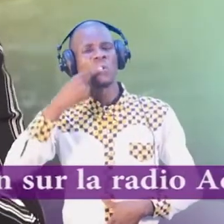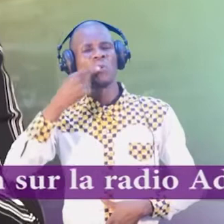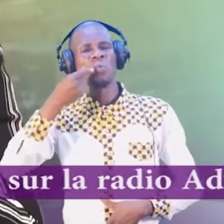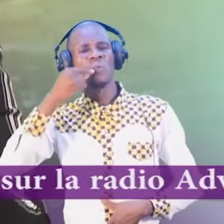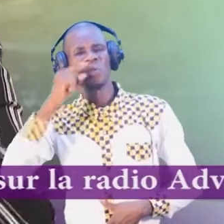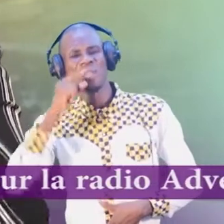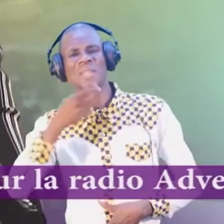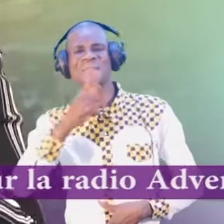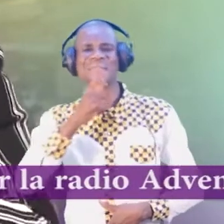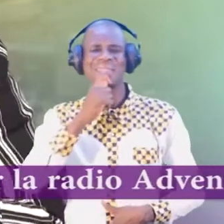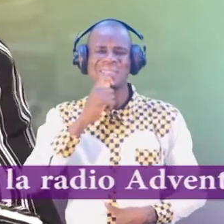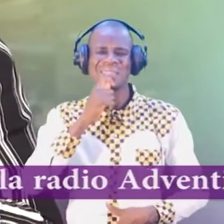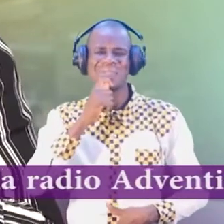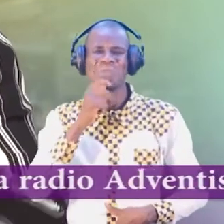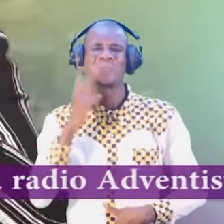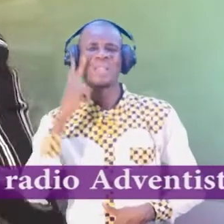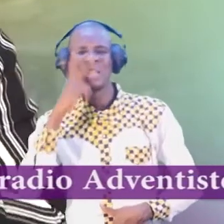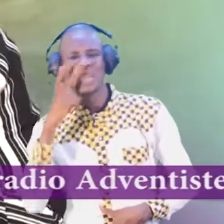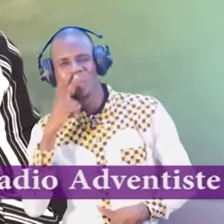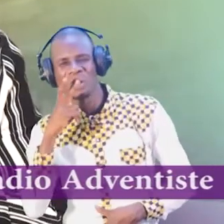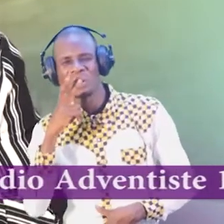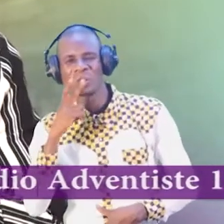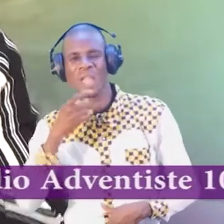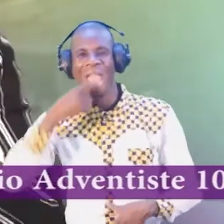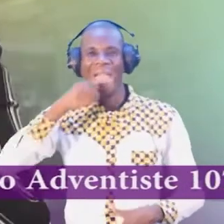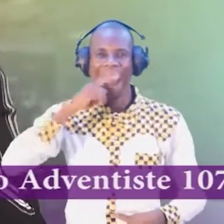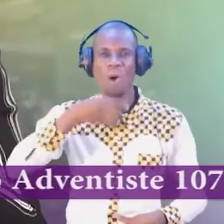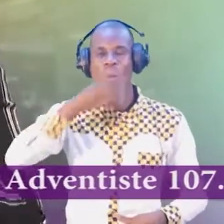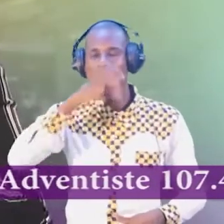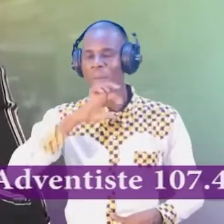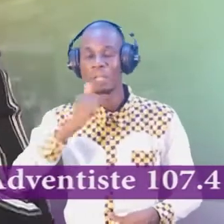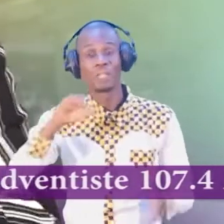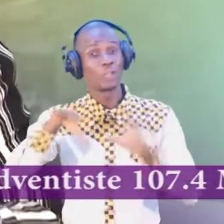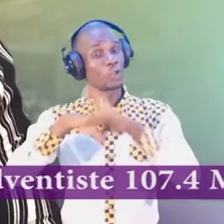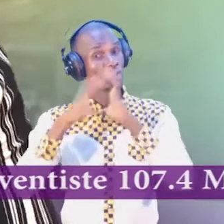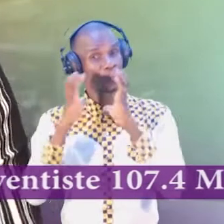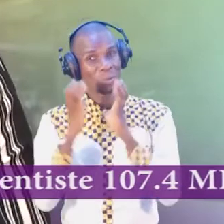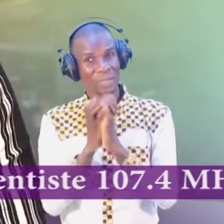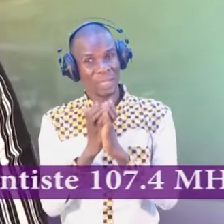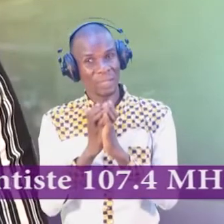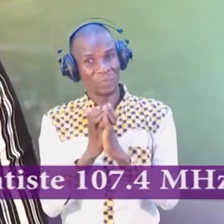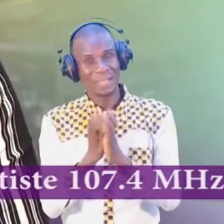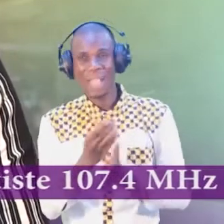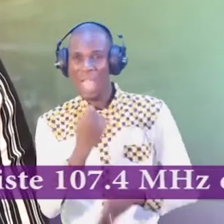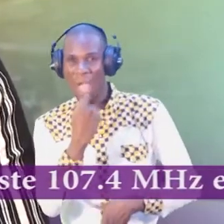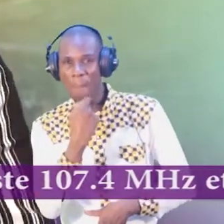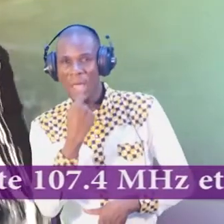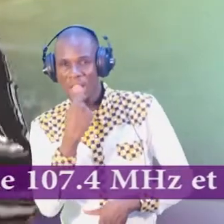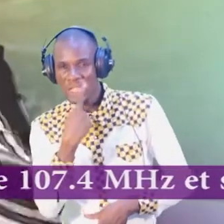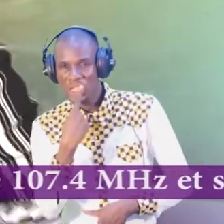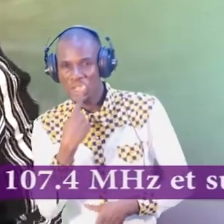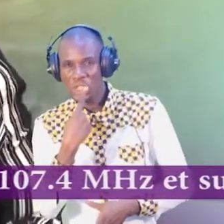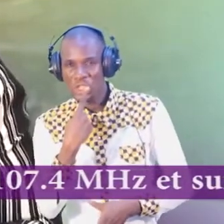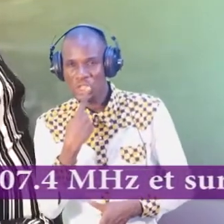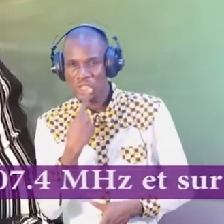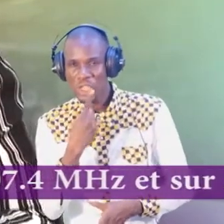Et peut-être de demander à Dieu. Na ko bakisa penza likolo ya biloko yesengeli ko bonde la pe atako nano bonde